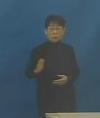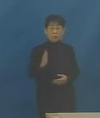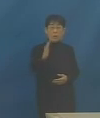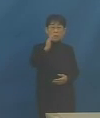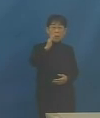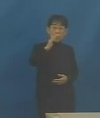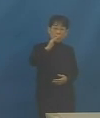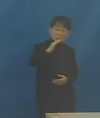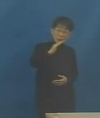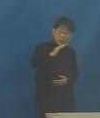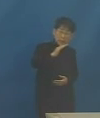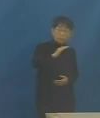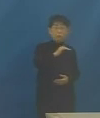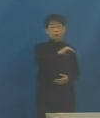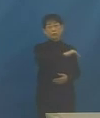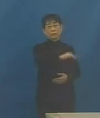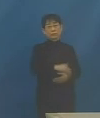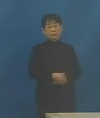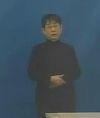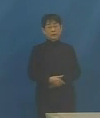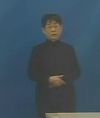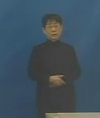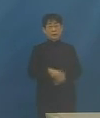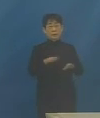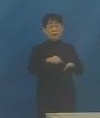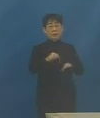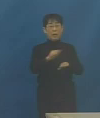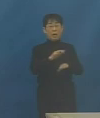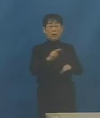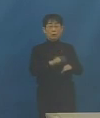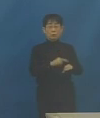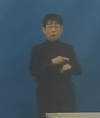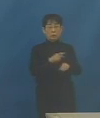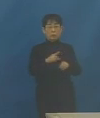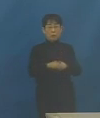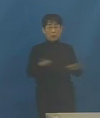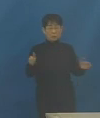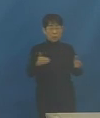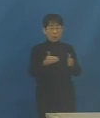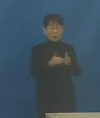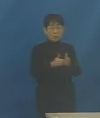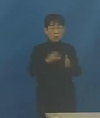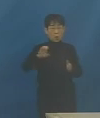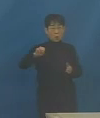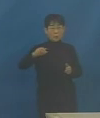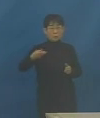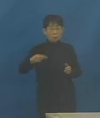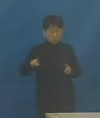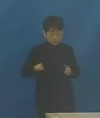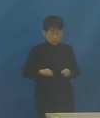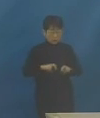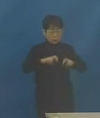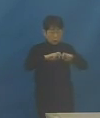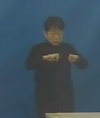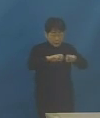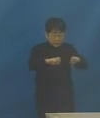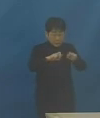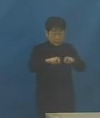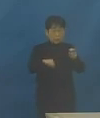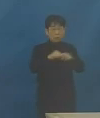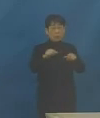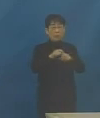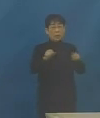特徴として言われるのはですねomicron カーブのこれまでの分析例からそれの世代時間は